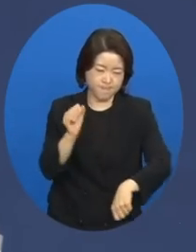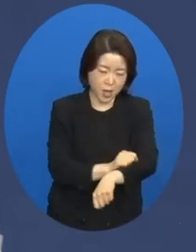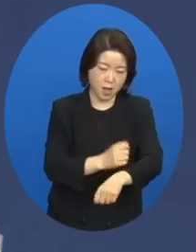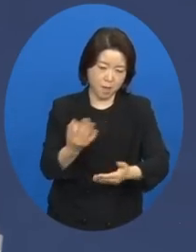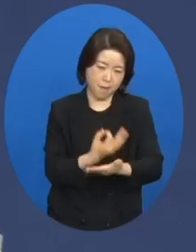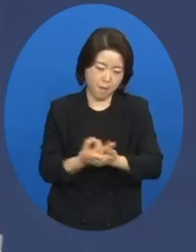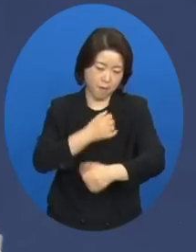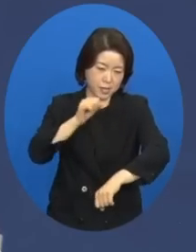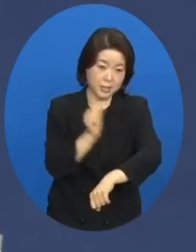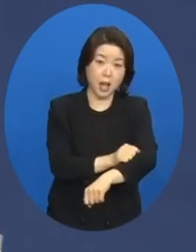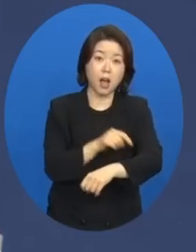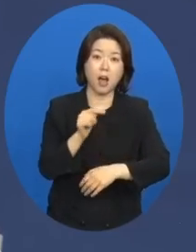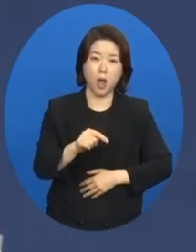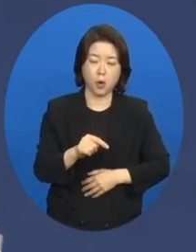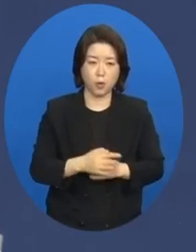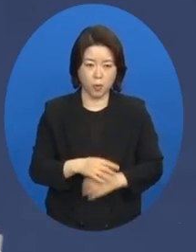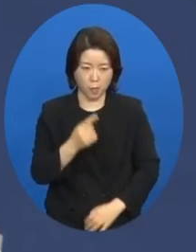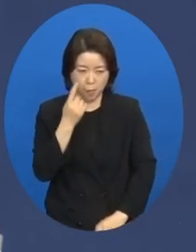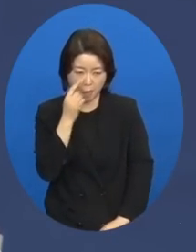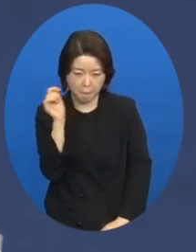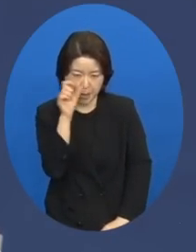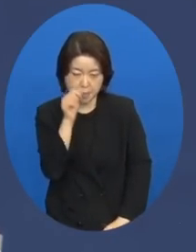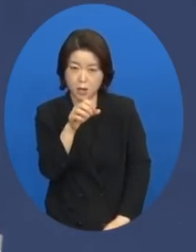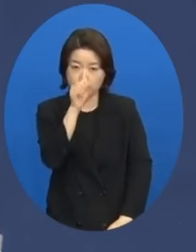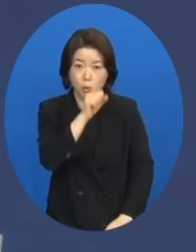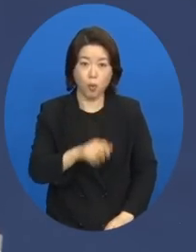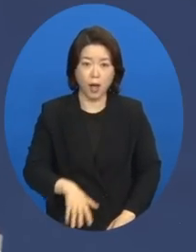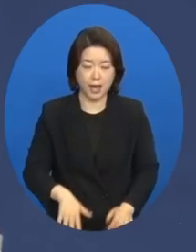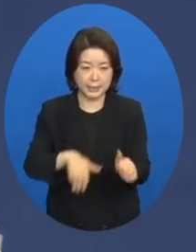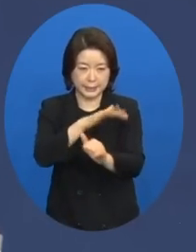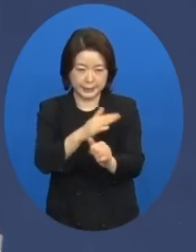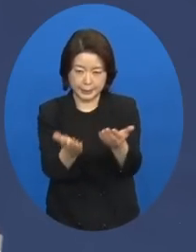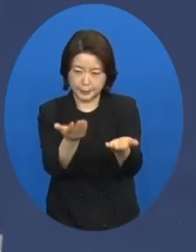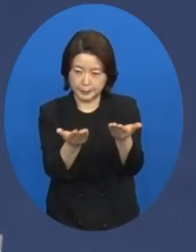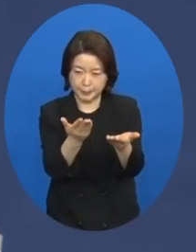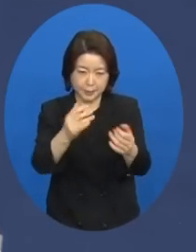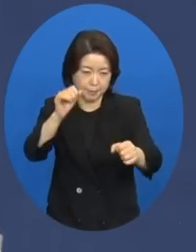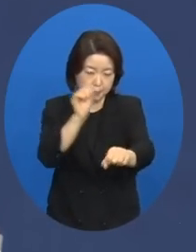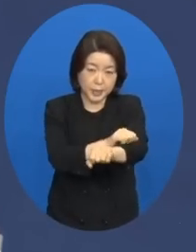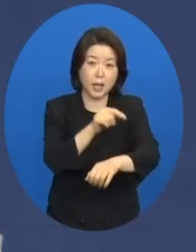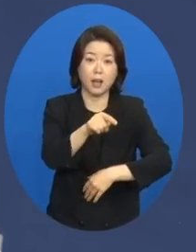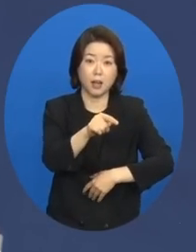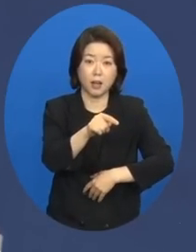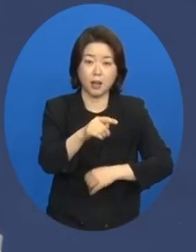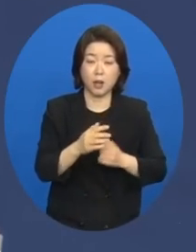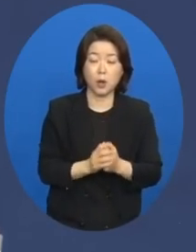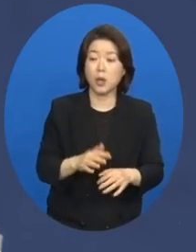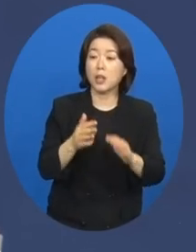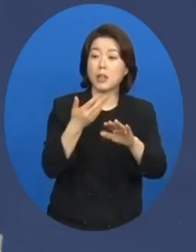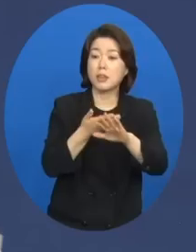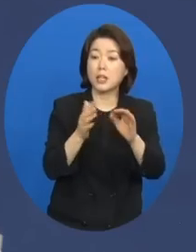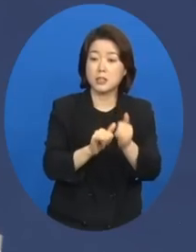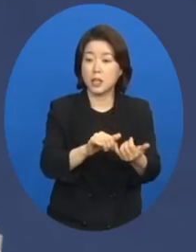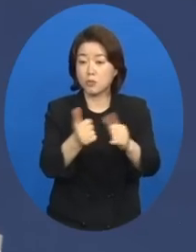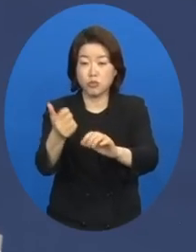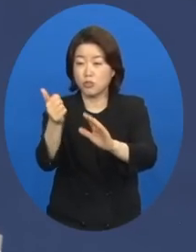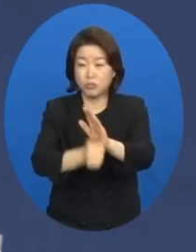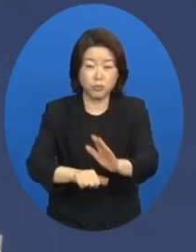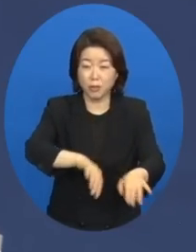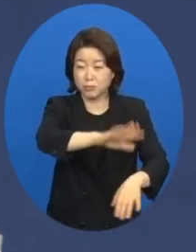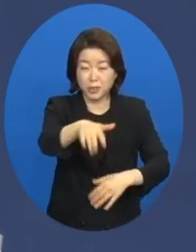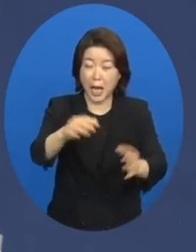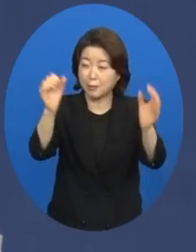뛰어나시고 그리고 아주 눈썰미 빠르고 상황 판단 잘하시고요, 그래서 남 죽어나가고 다 실패하고 넘어지고